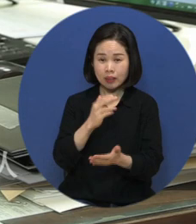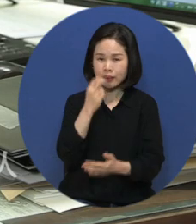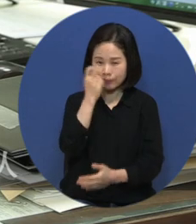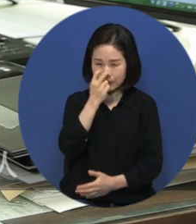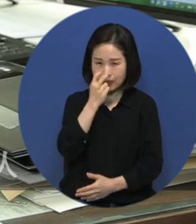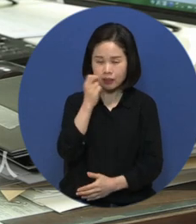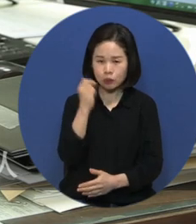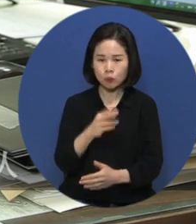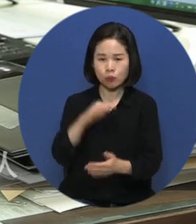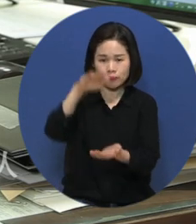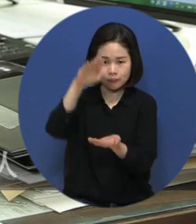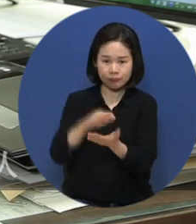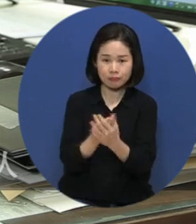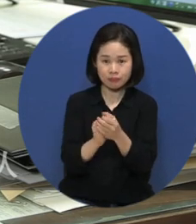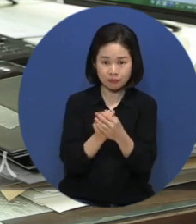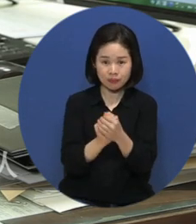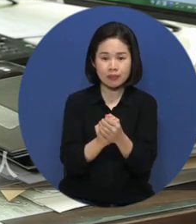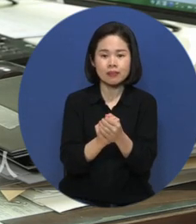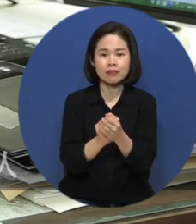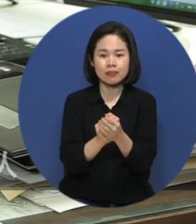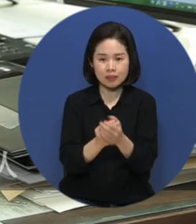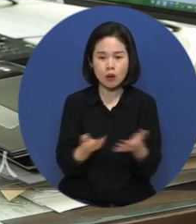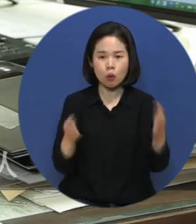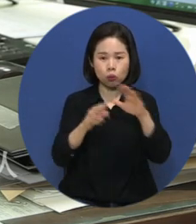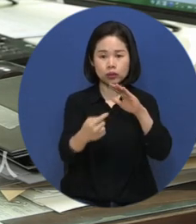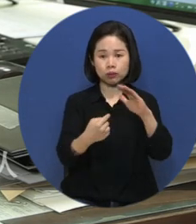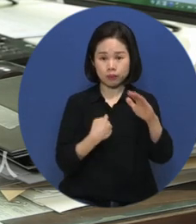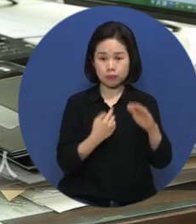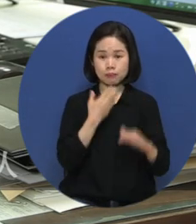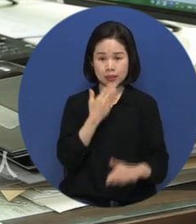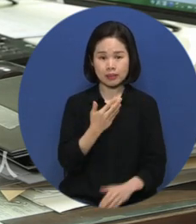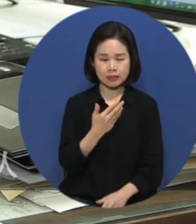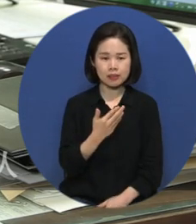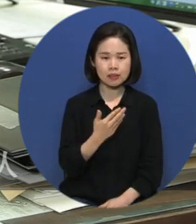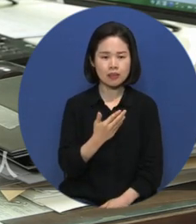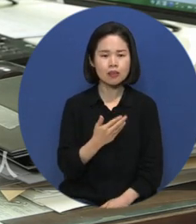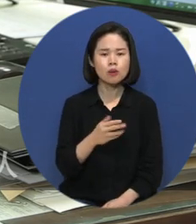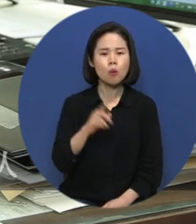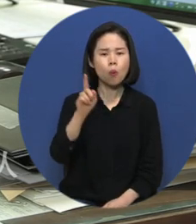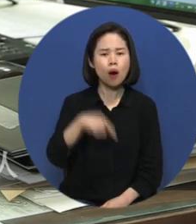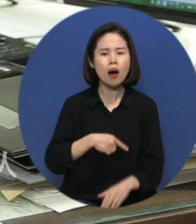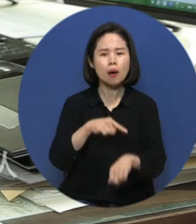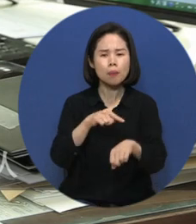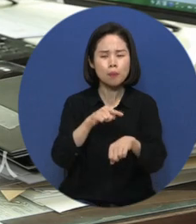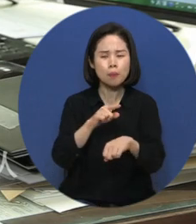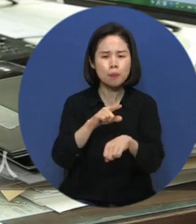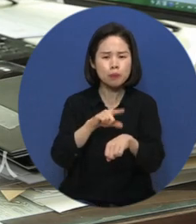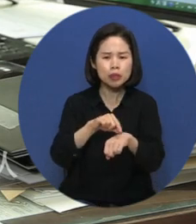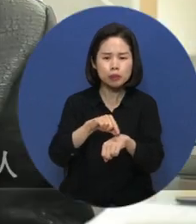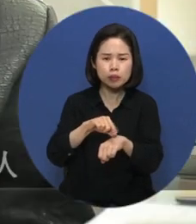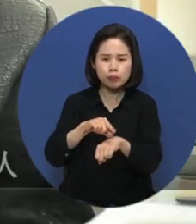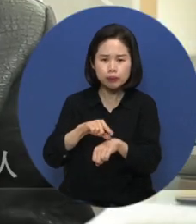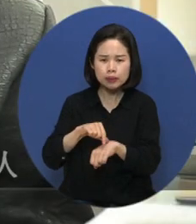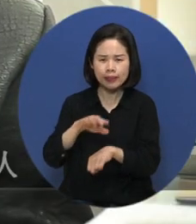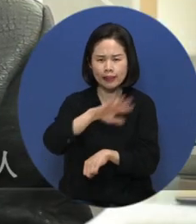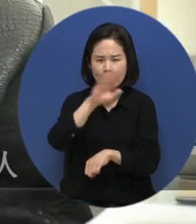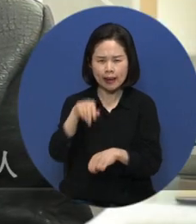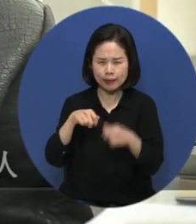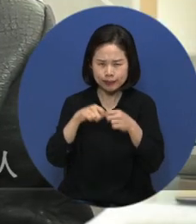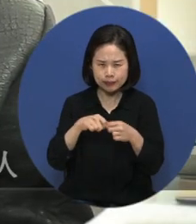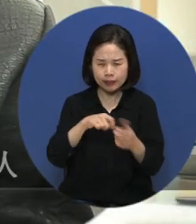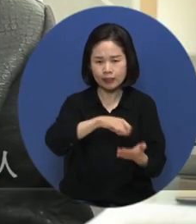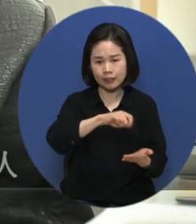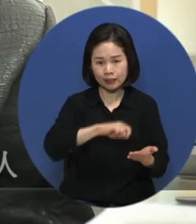손 세정을 하고 입장을 하게 됩니다. 그리고 이제 다 누가 몇 시부터 들어왔는지 다 기록을 하게 되죠. 그리고 나서